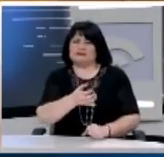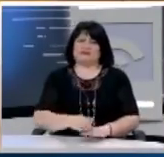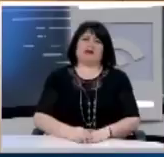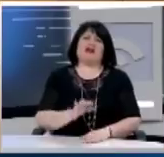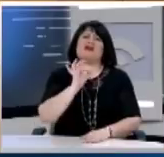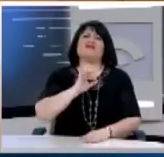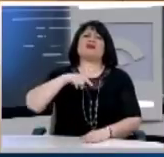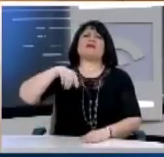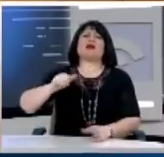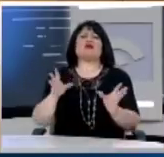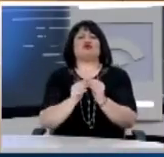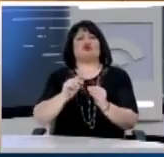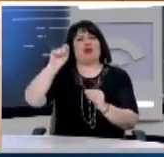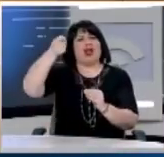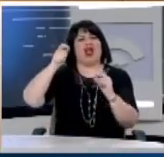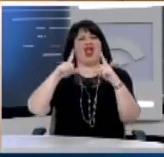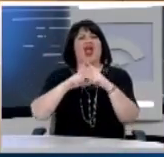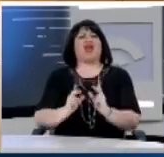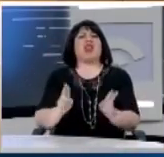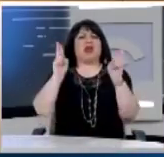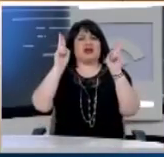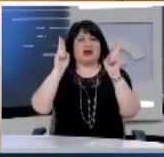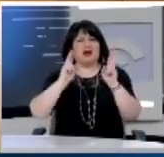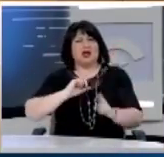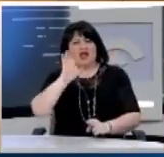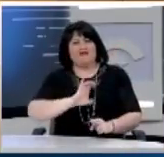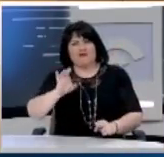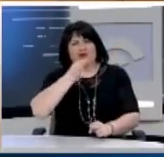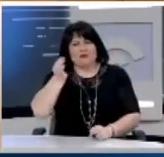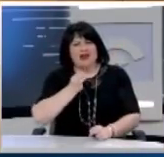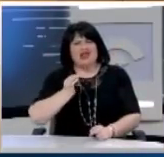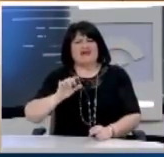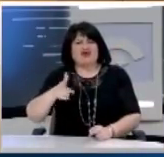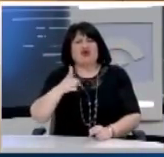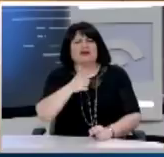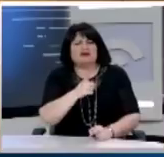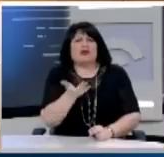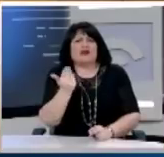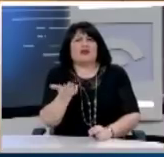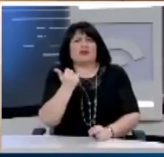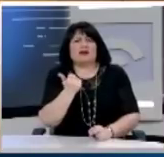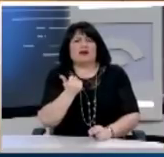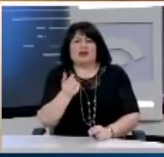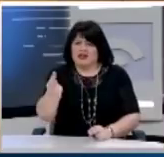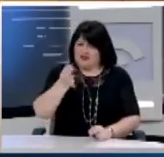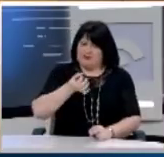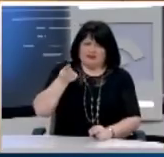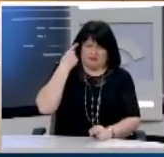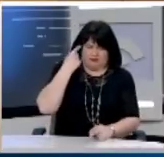ενέργεια που όλη η Ευρώπη μιλάει, για τη φτώχεια της ενέργειας, θα το πείτε σαν